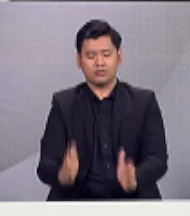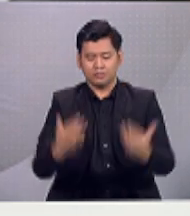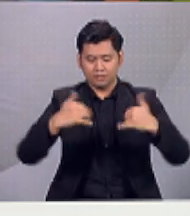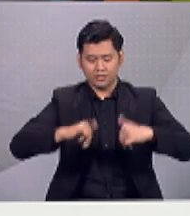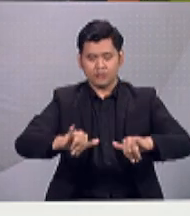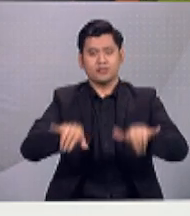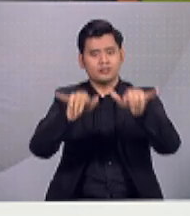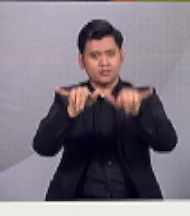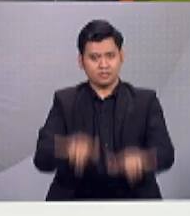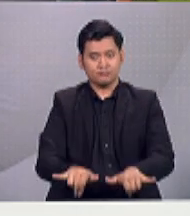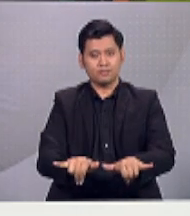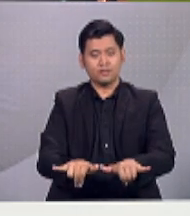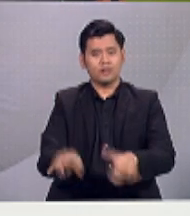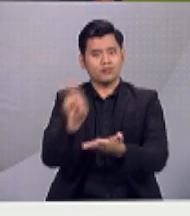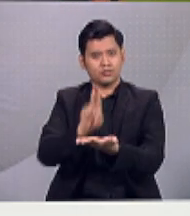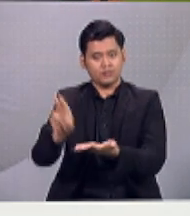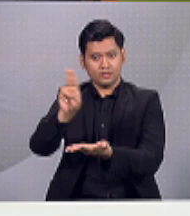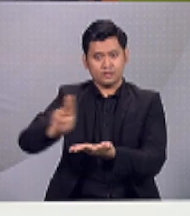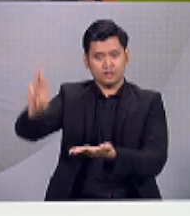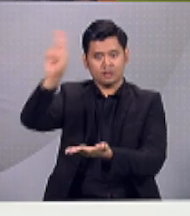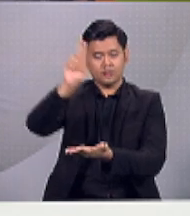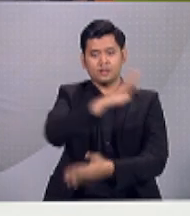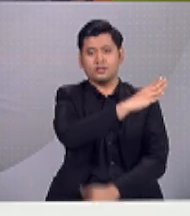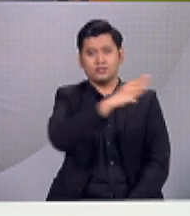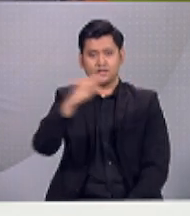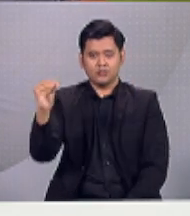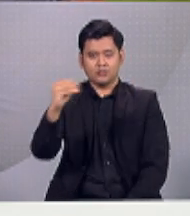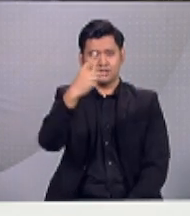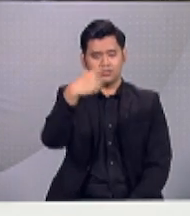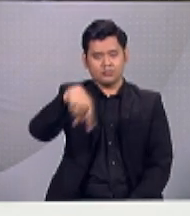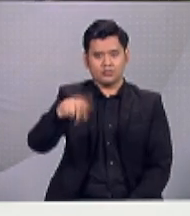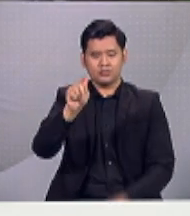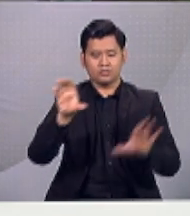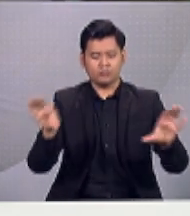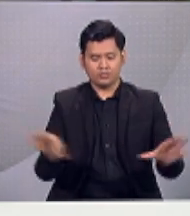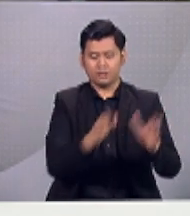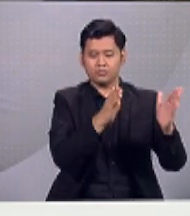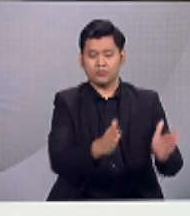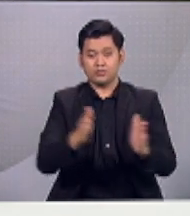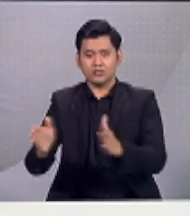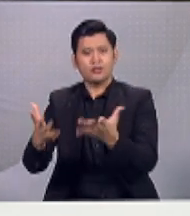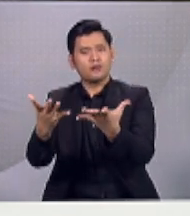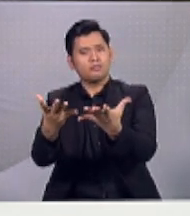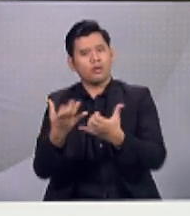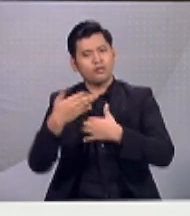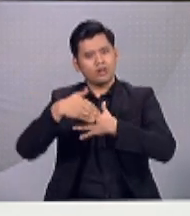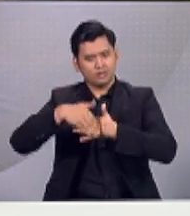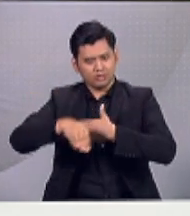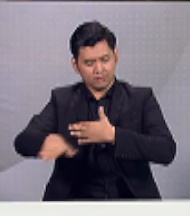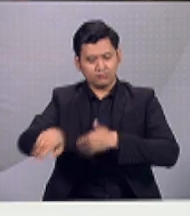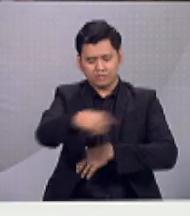di kampus dan pihak KPT sedang membuat perancangan untuk menghantar mereka